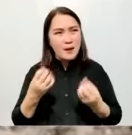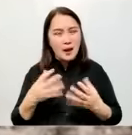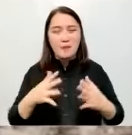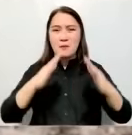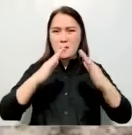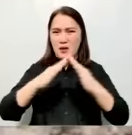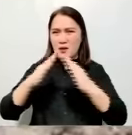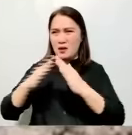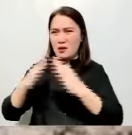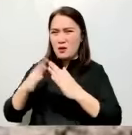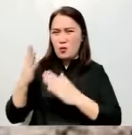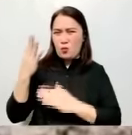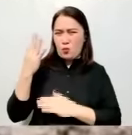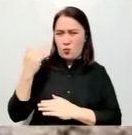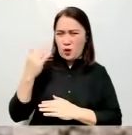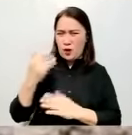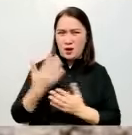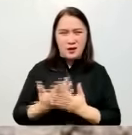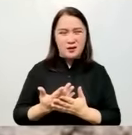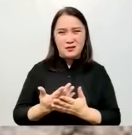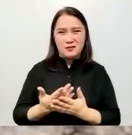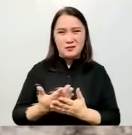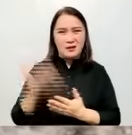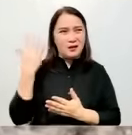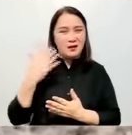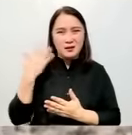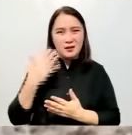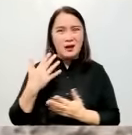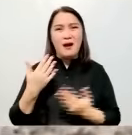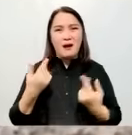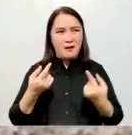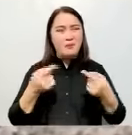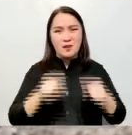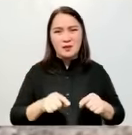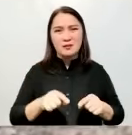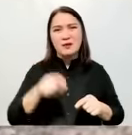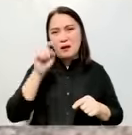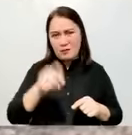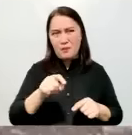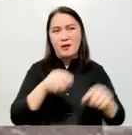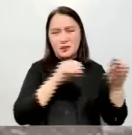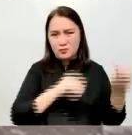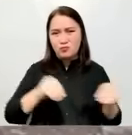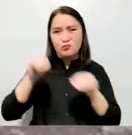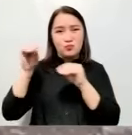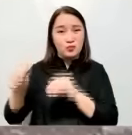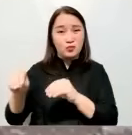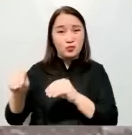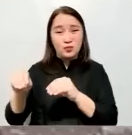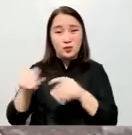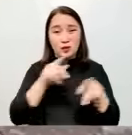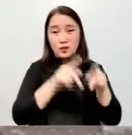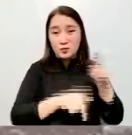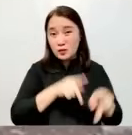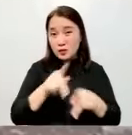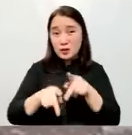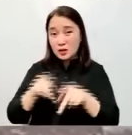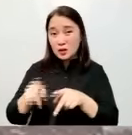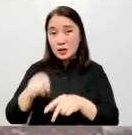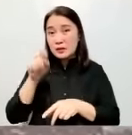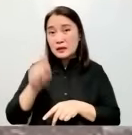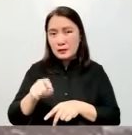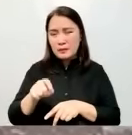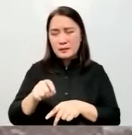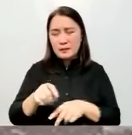Parang dead issue na ito kasi wala nang dapat tao. Ang mga tao, no, pupunta pa din dyan